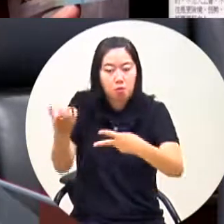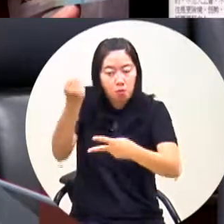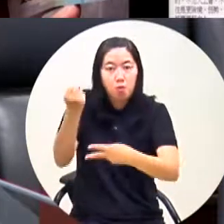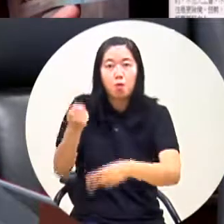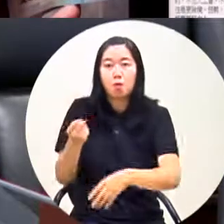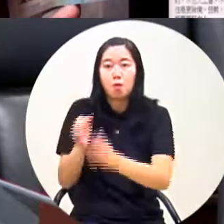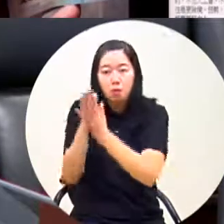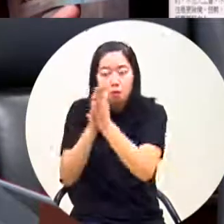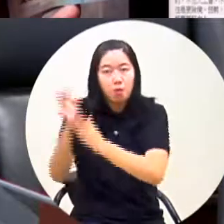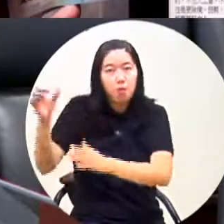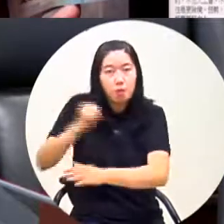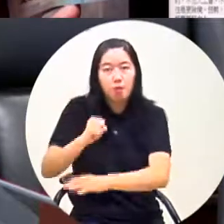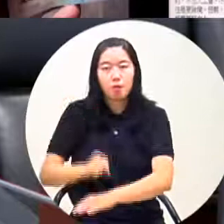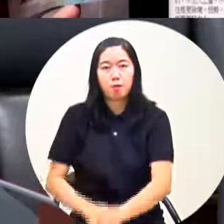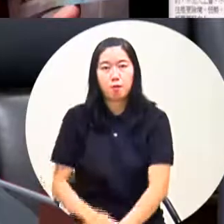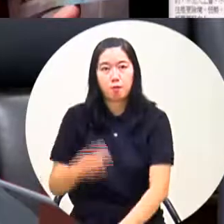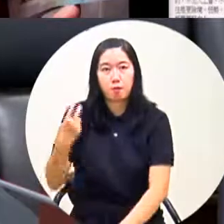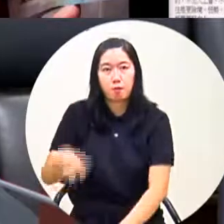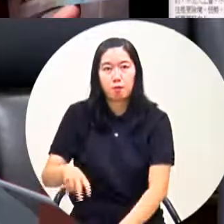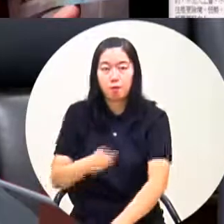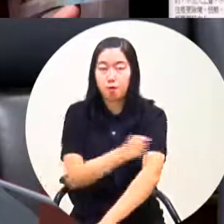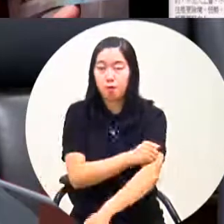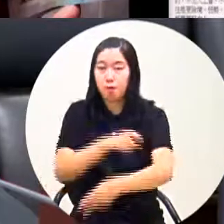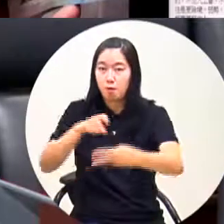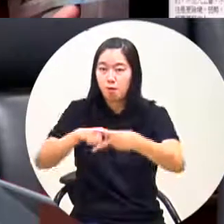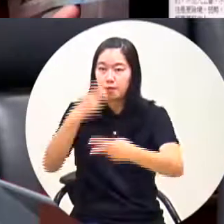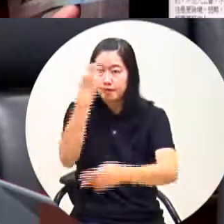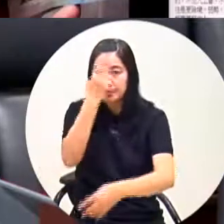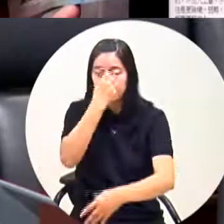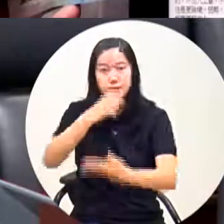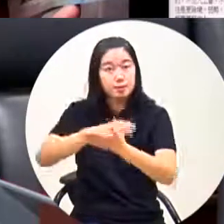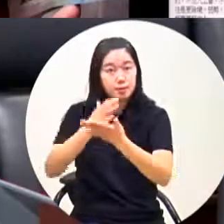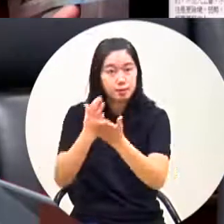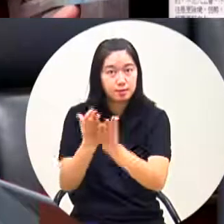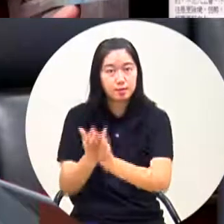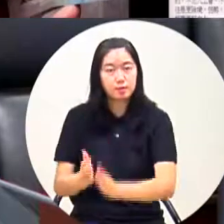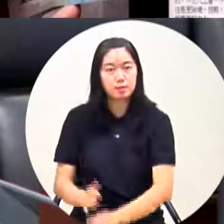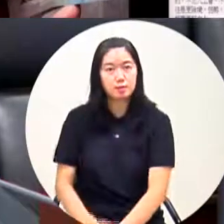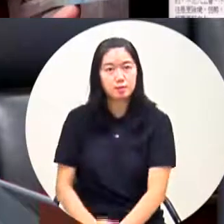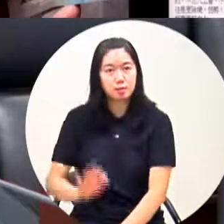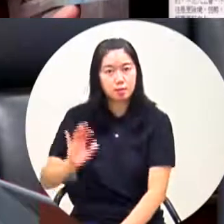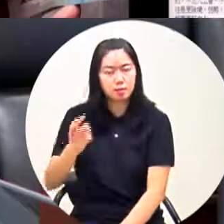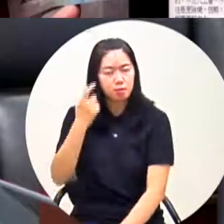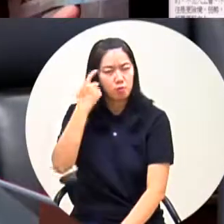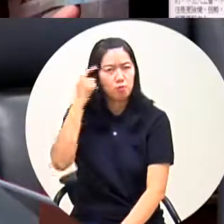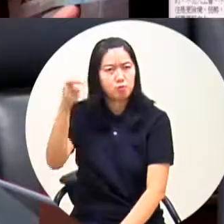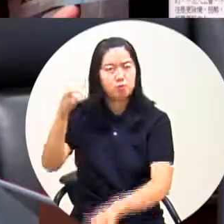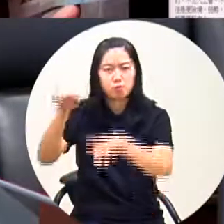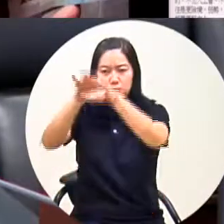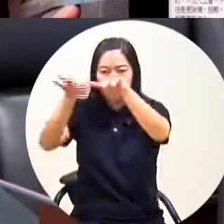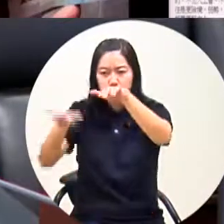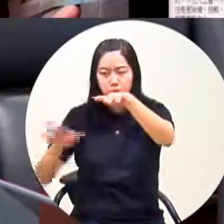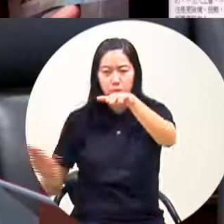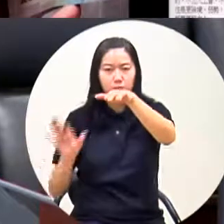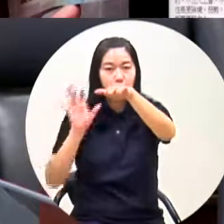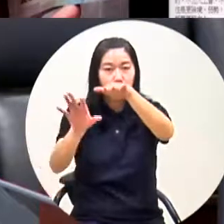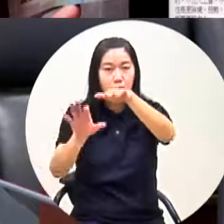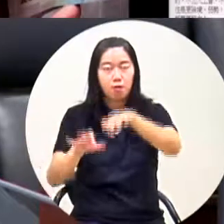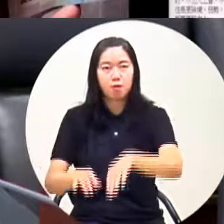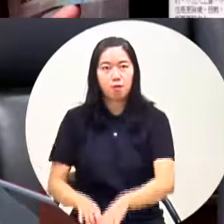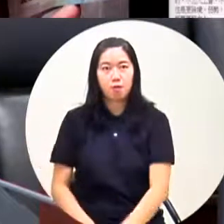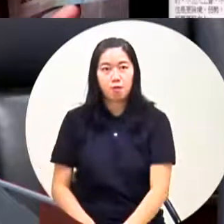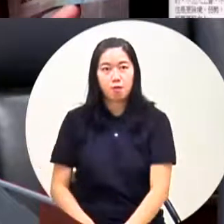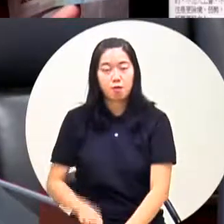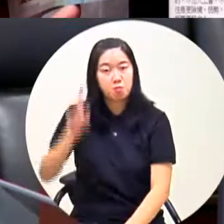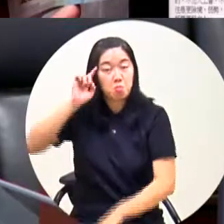就是劳检哦等等的。可是我觉得这个贴文贴下去后， 反而